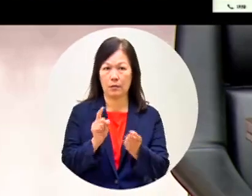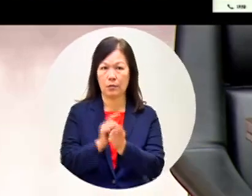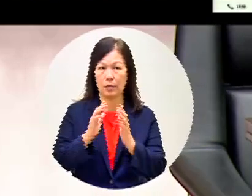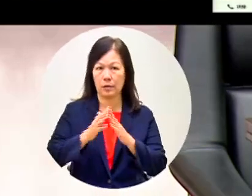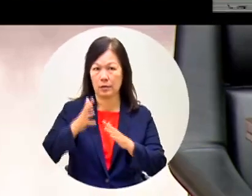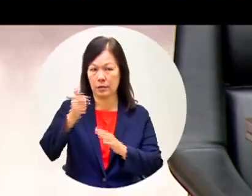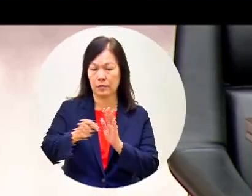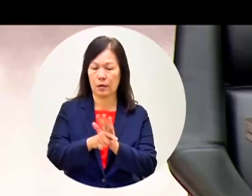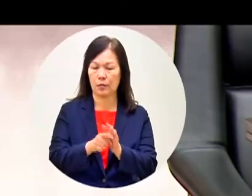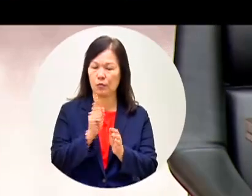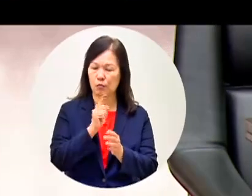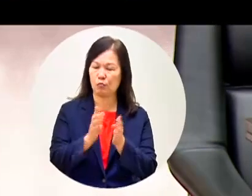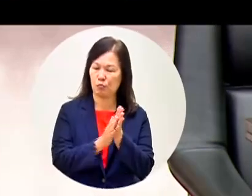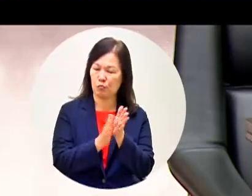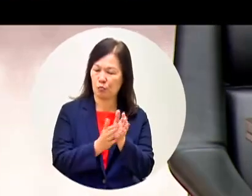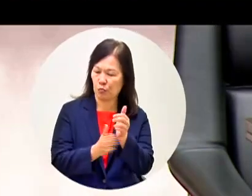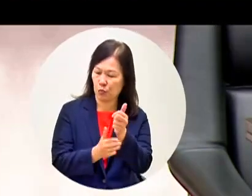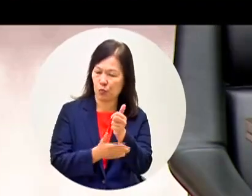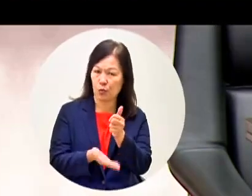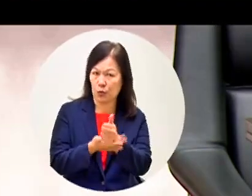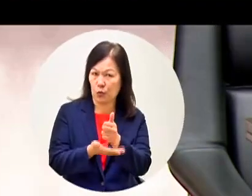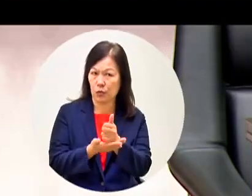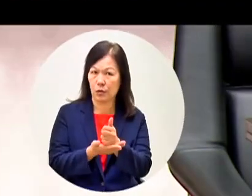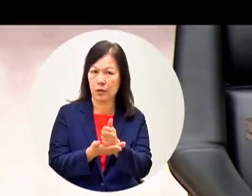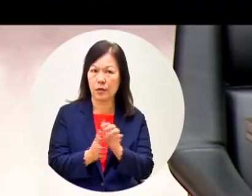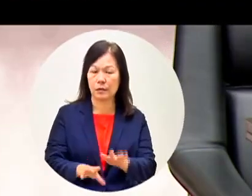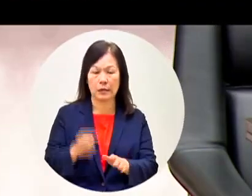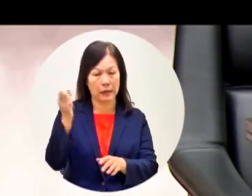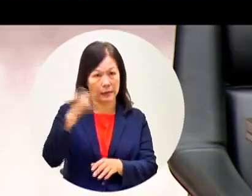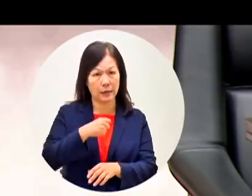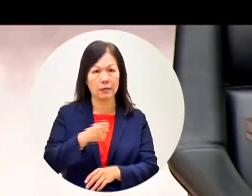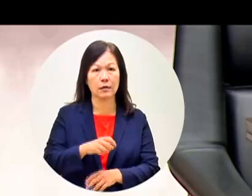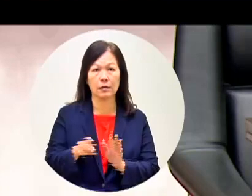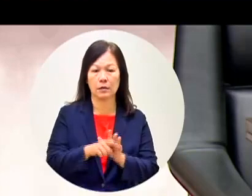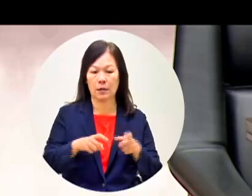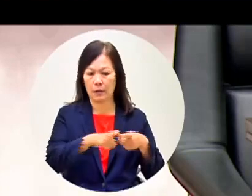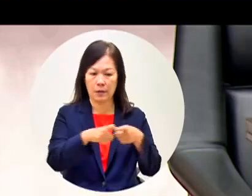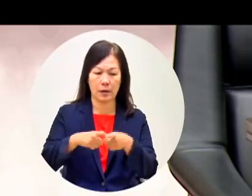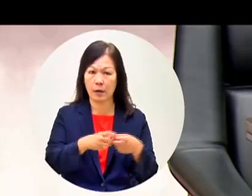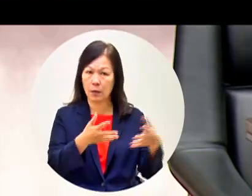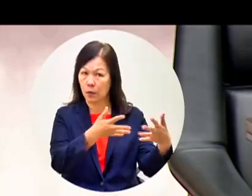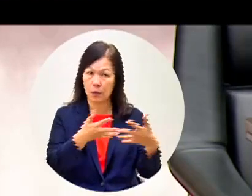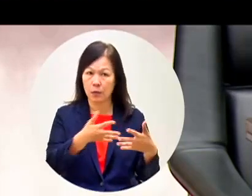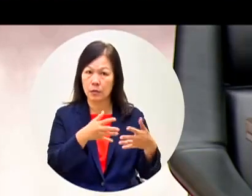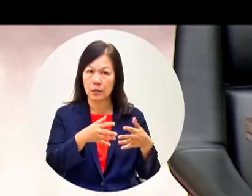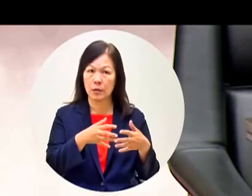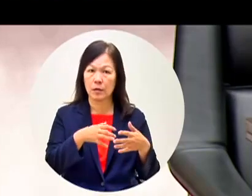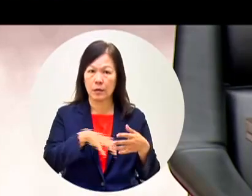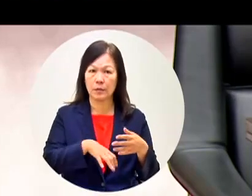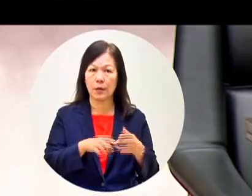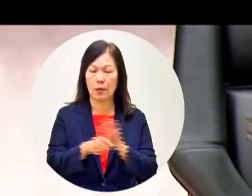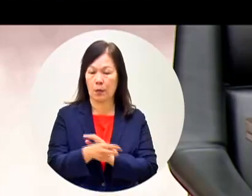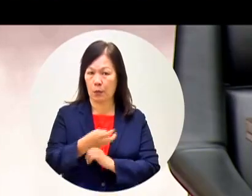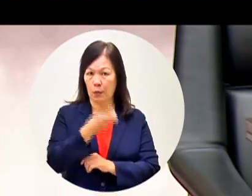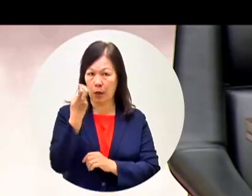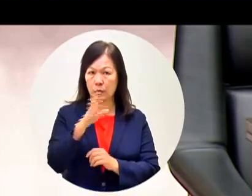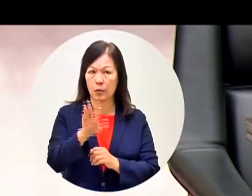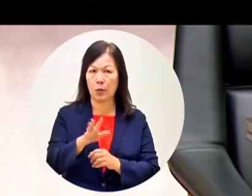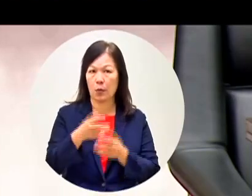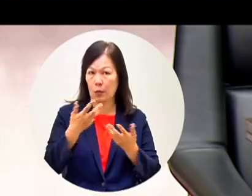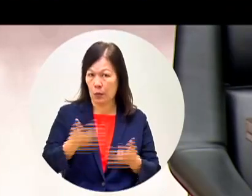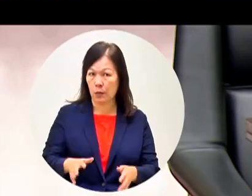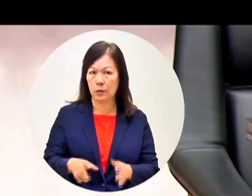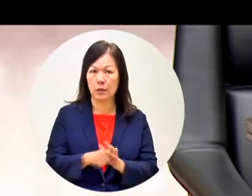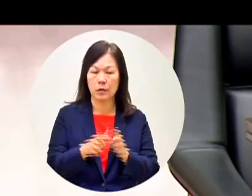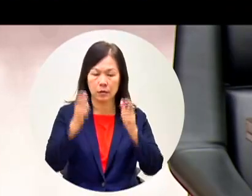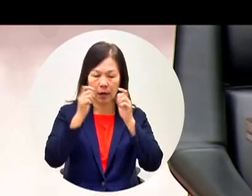今天早上的我们的联合质询当中，我们看到了很多目前高雄市面临到的问题，不